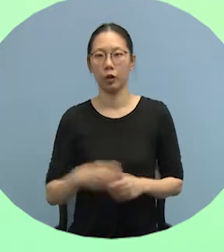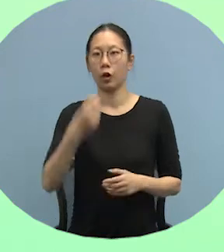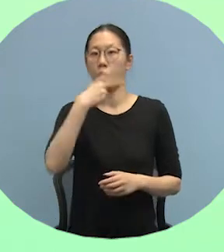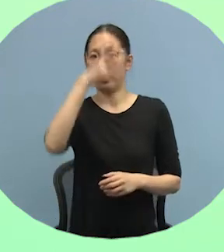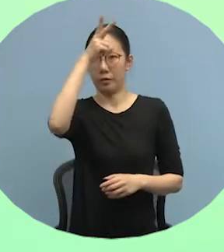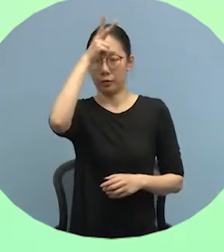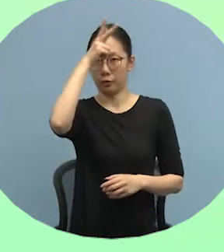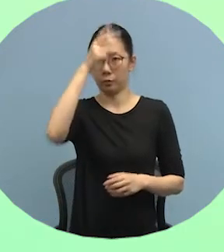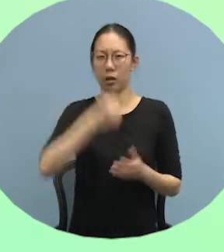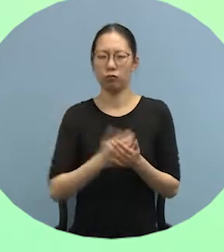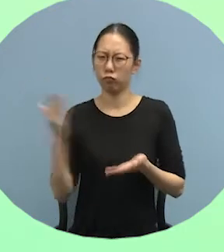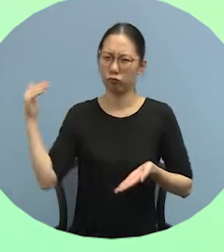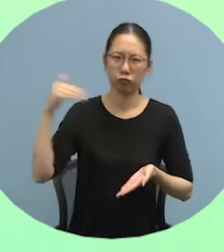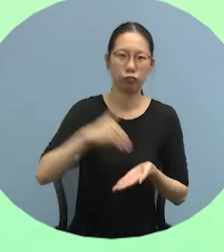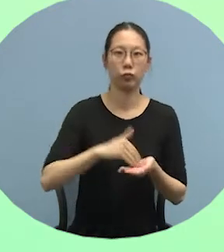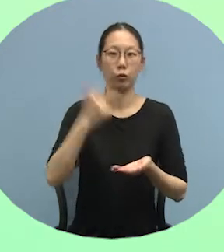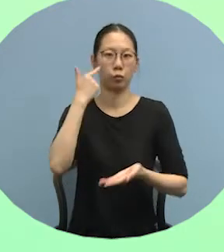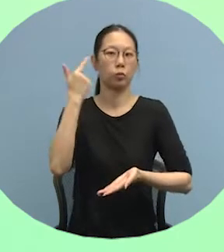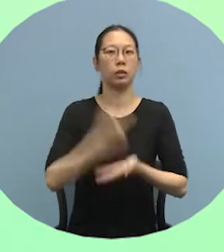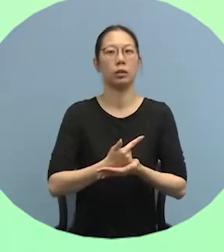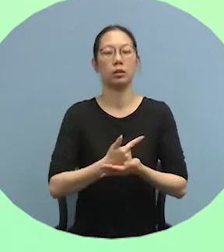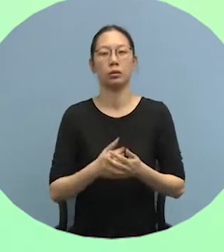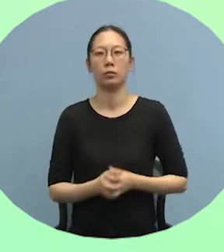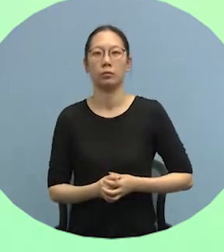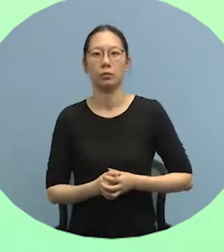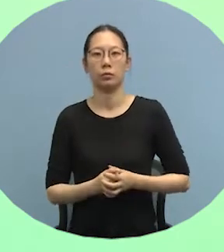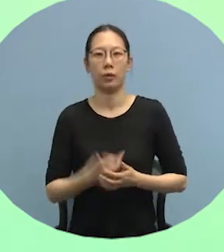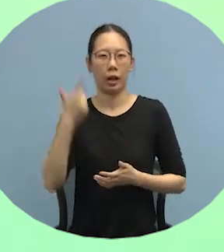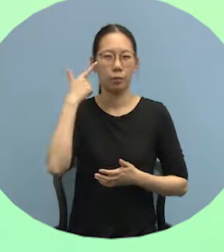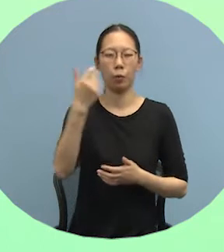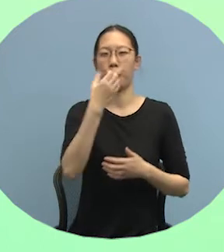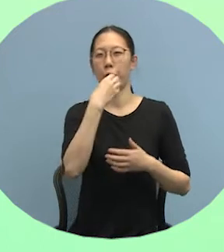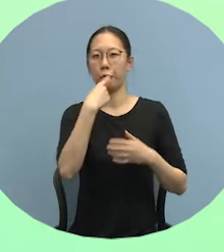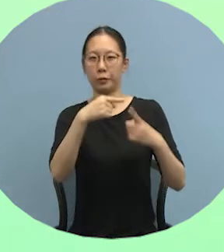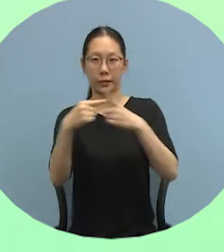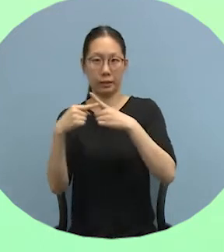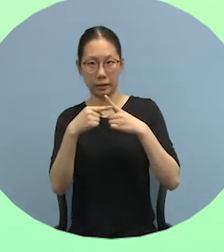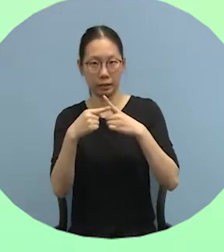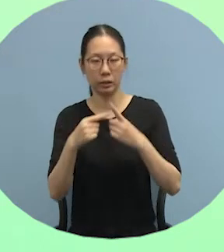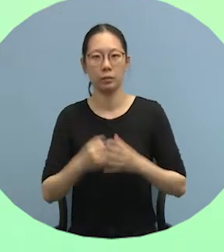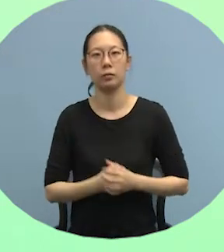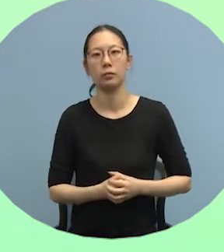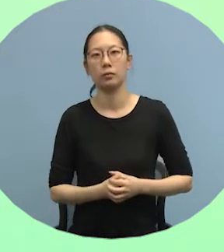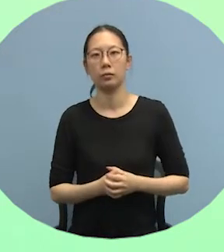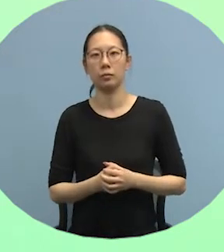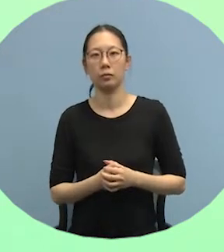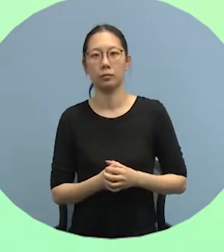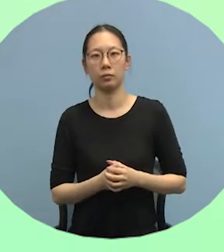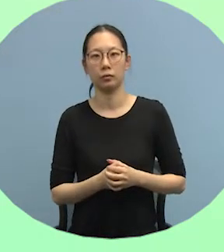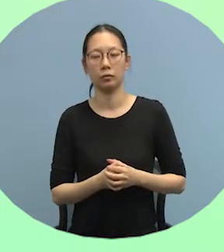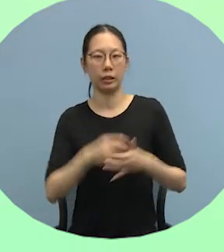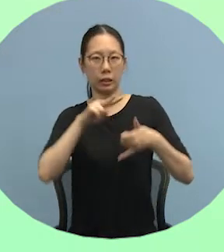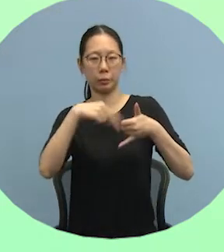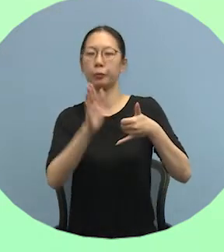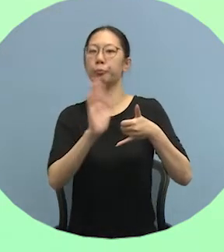特區政府從來都是非常之重視盡快能夠讓香港的居民